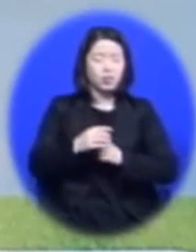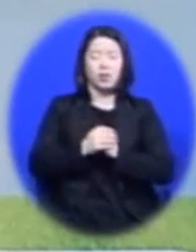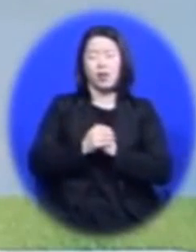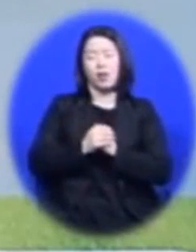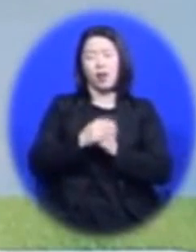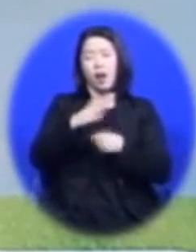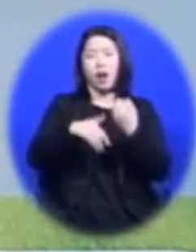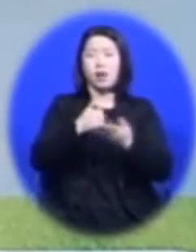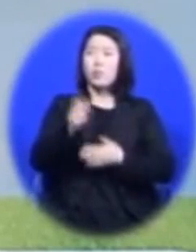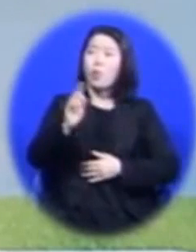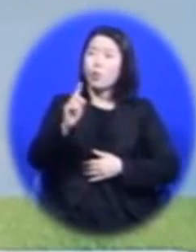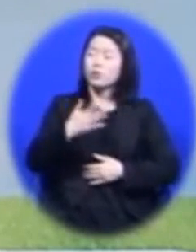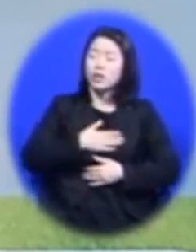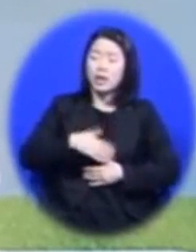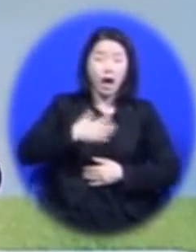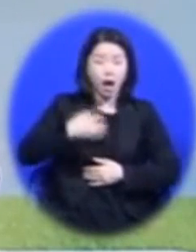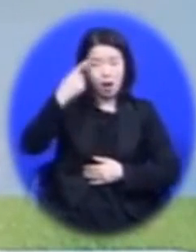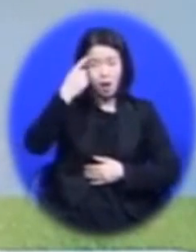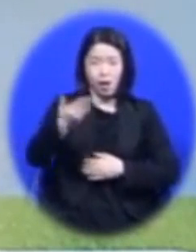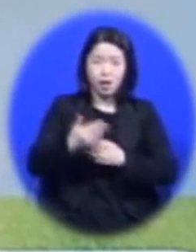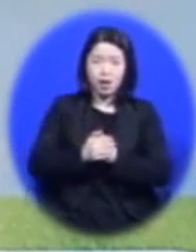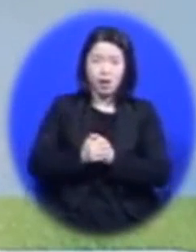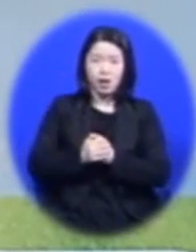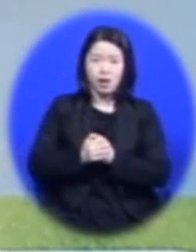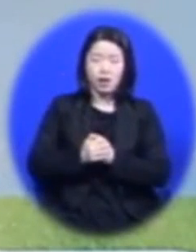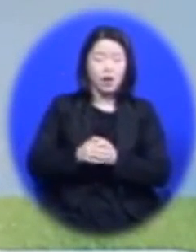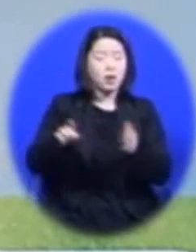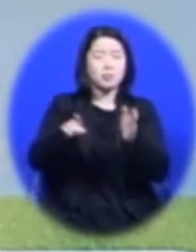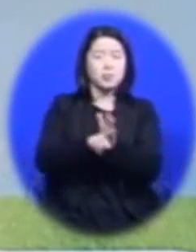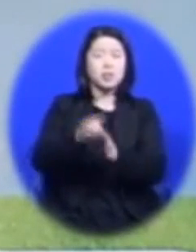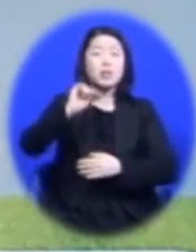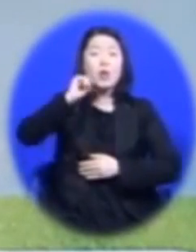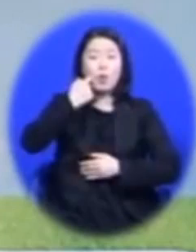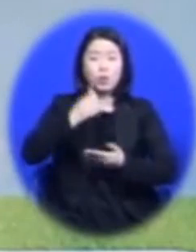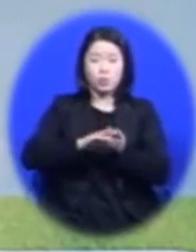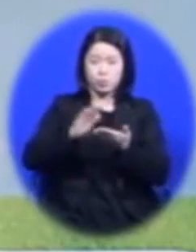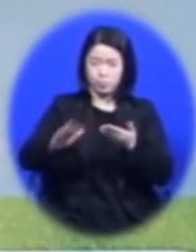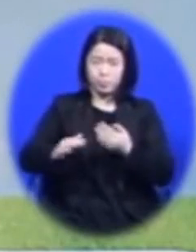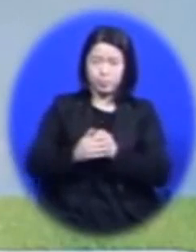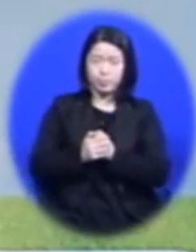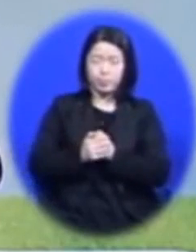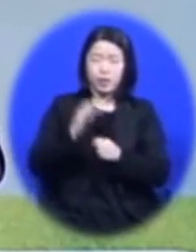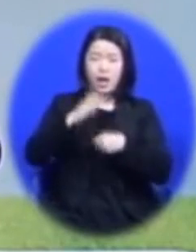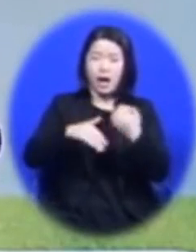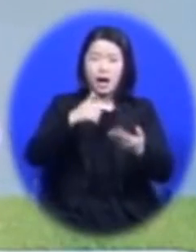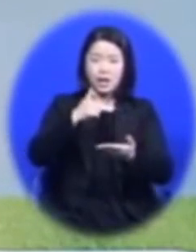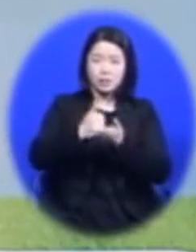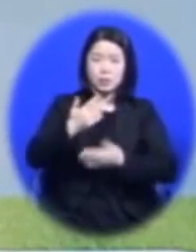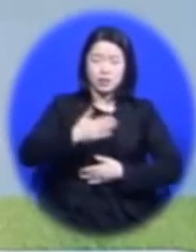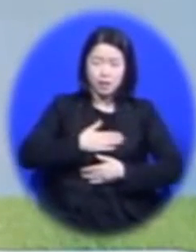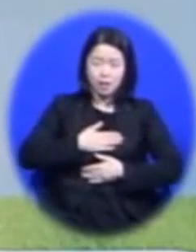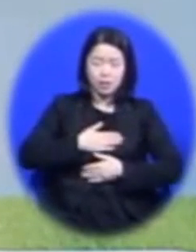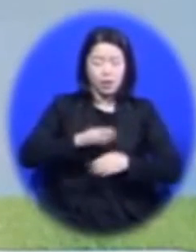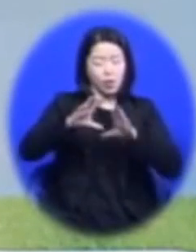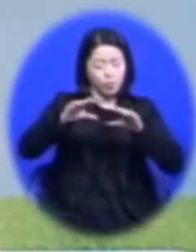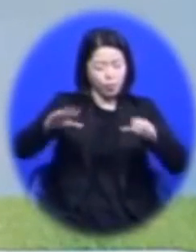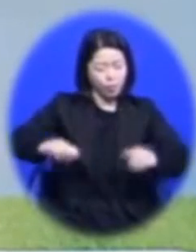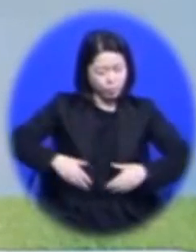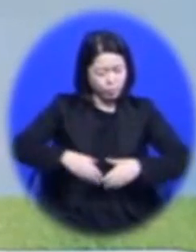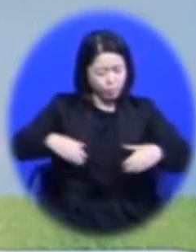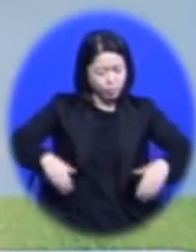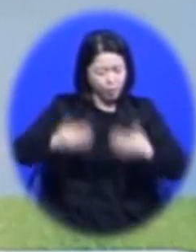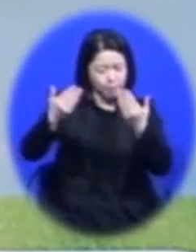하나님이 어찌 나를 아실까? 안 믿어지는 거예요. 하나님이 나를 너그럽게 받아주실